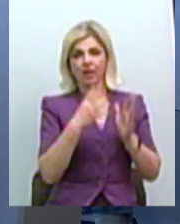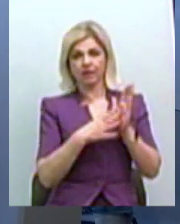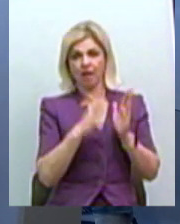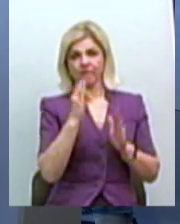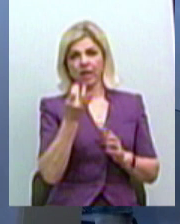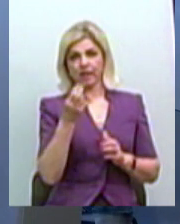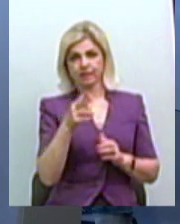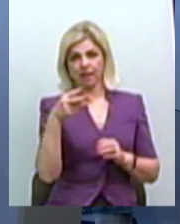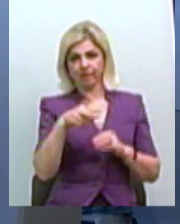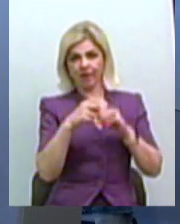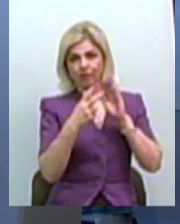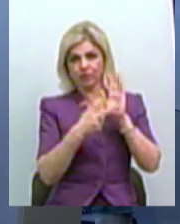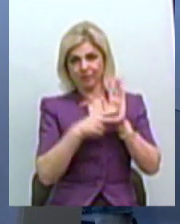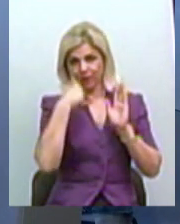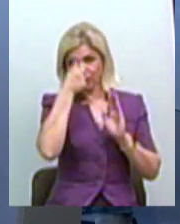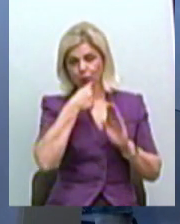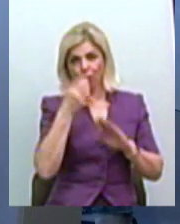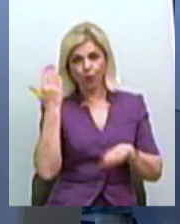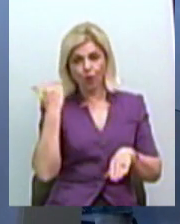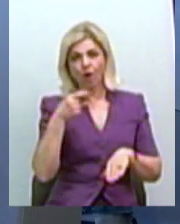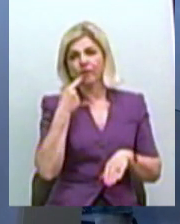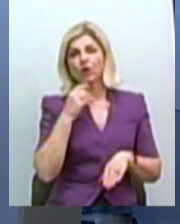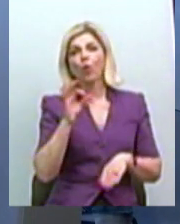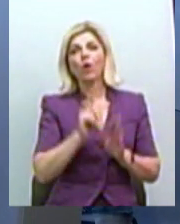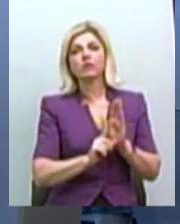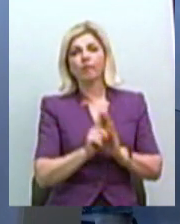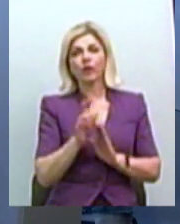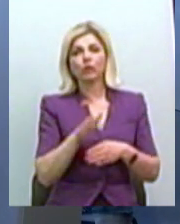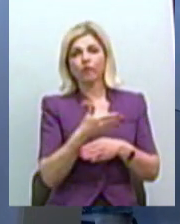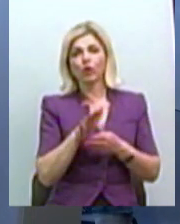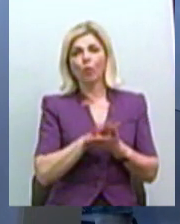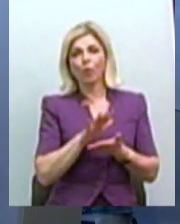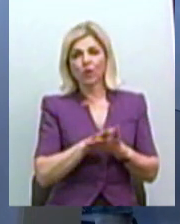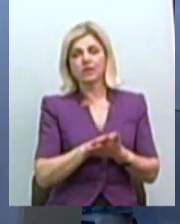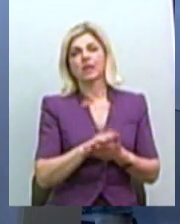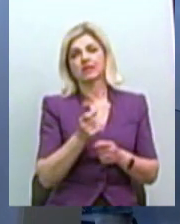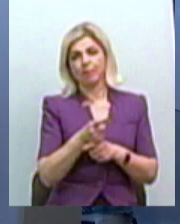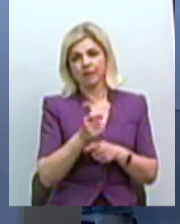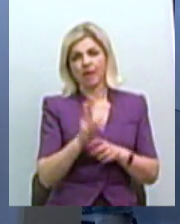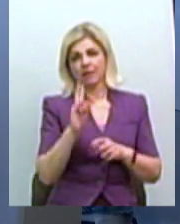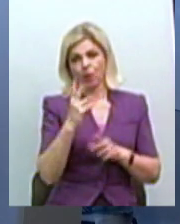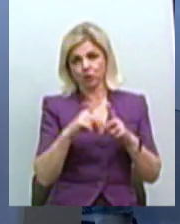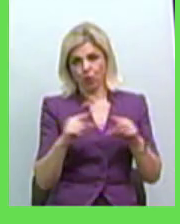вересня 2018 року. Тоді йшлося саме про запровадження роздільного збору сміття у миколаївських школах.